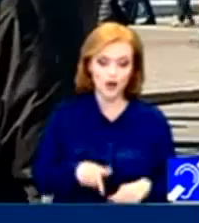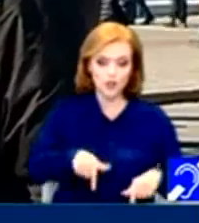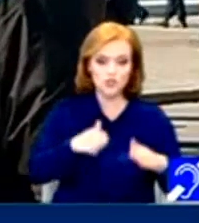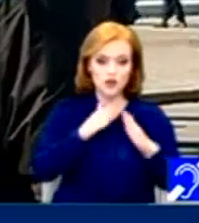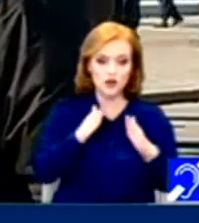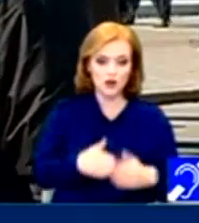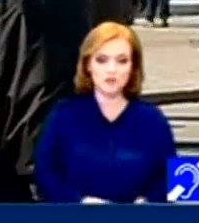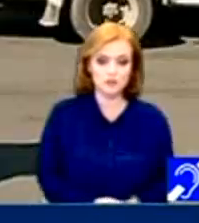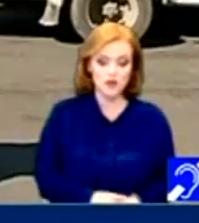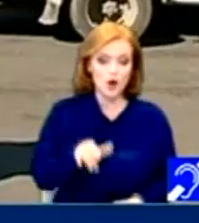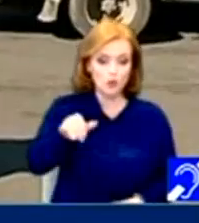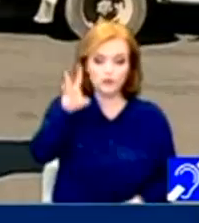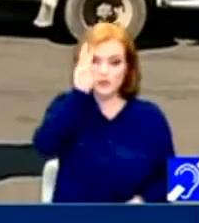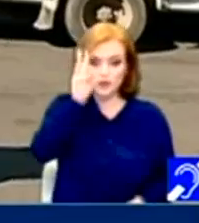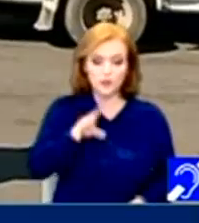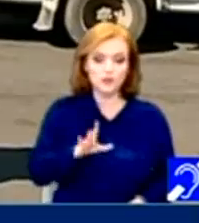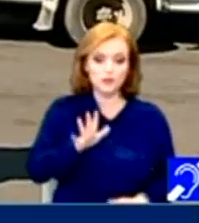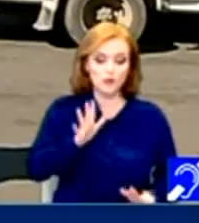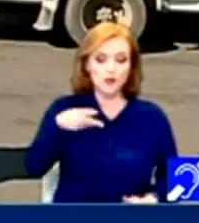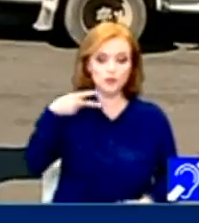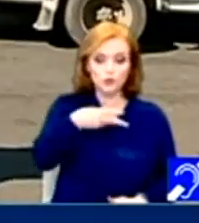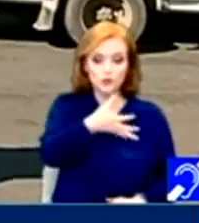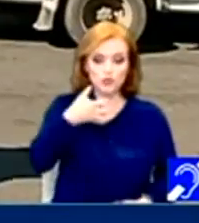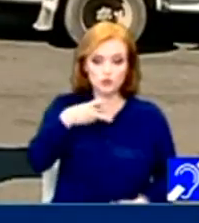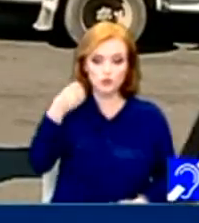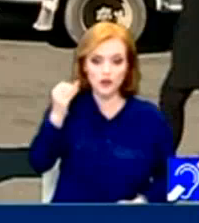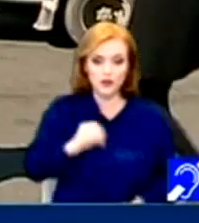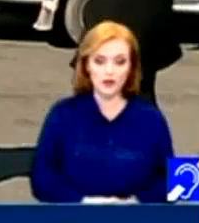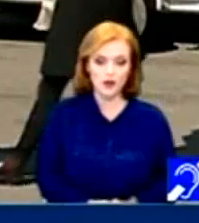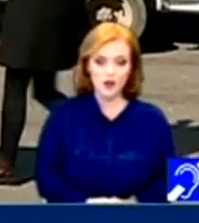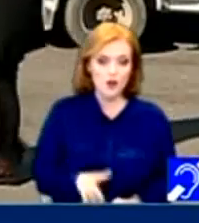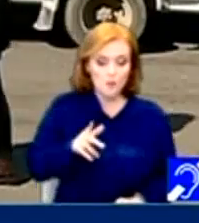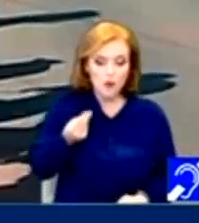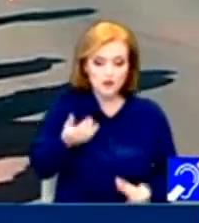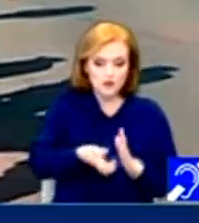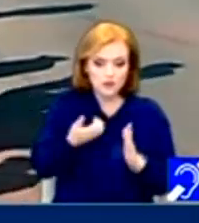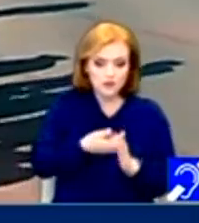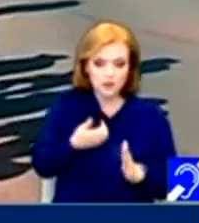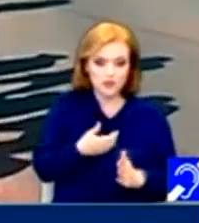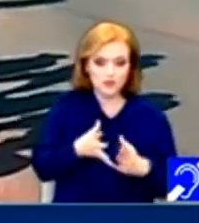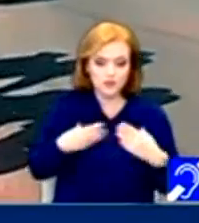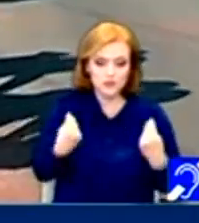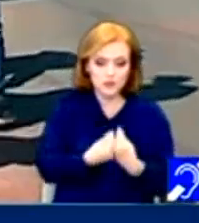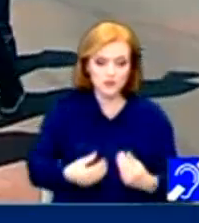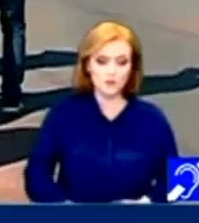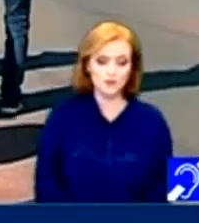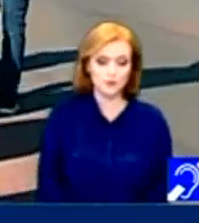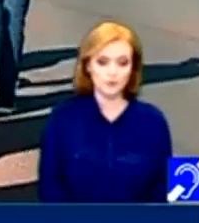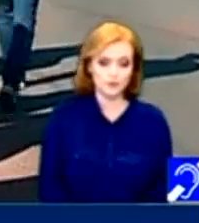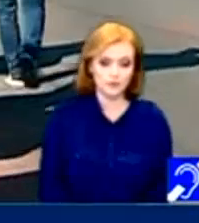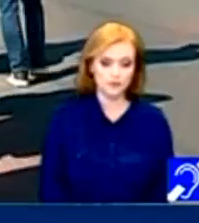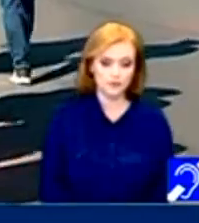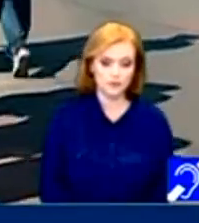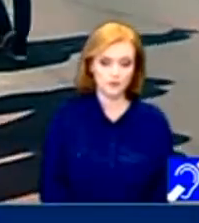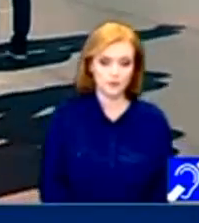șofer, bărbatul are un salariu de doar 2500 de lei, bani care abia îi ajung să își întrețină familia. În momentul de